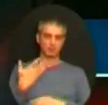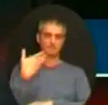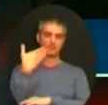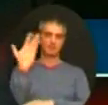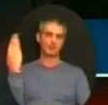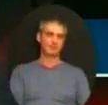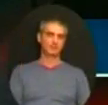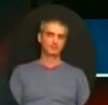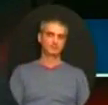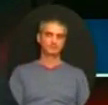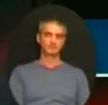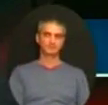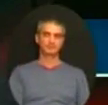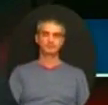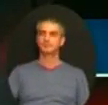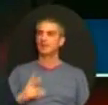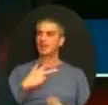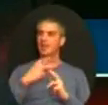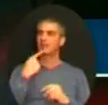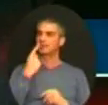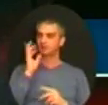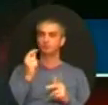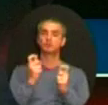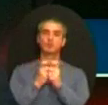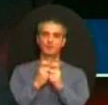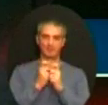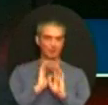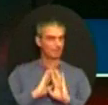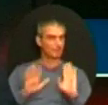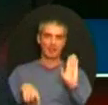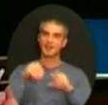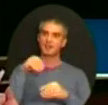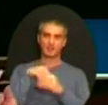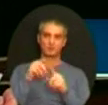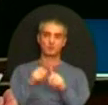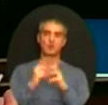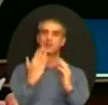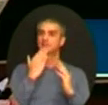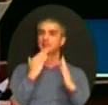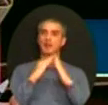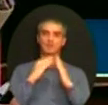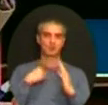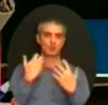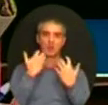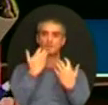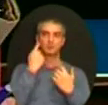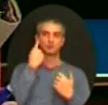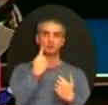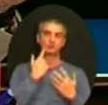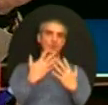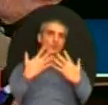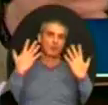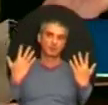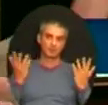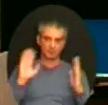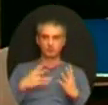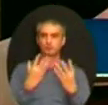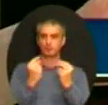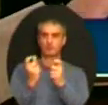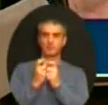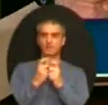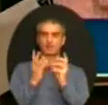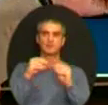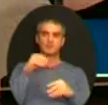המדינה. טוב. רק נגיד בעניין הזה שיש מפלגות גם בלי פריימריז, כמו ישראל ביתנו, שהיה שם פרשת שחיתות ענקית, ויש לנו את המפלגות